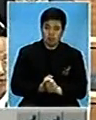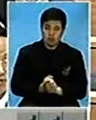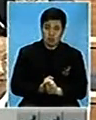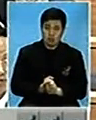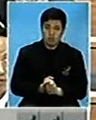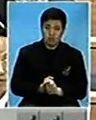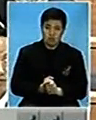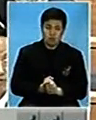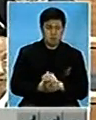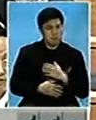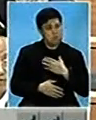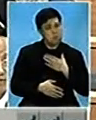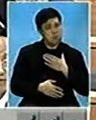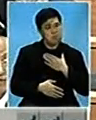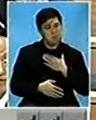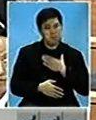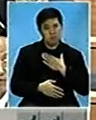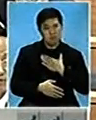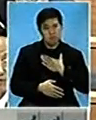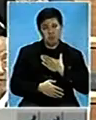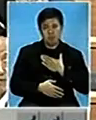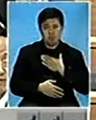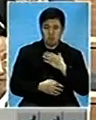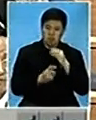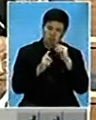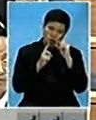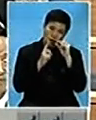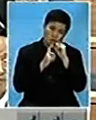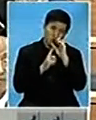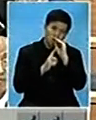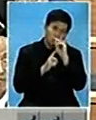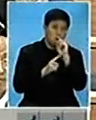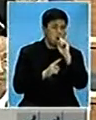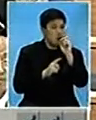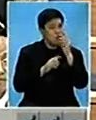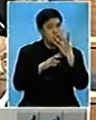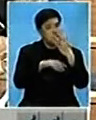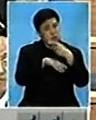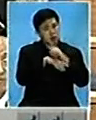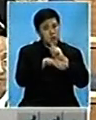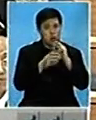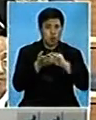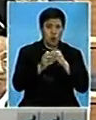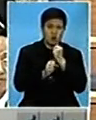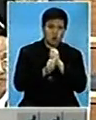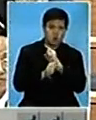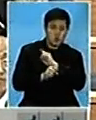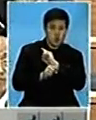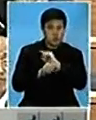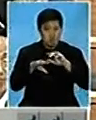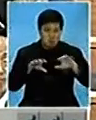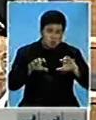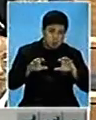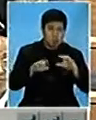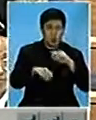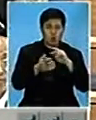เราไม่ควรที่จะใช้ถ้อยคำที่ไปเสียดสีท่านประธานทั้งๆที่ท่านประธานก็ได้ทำหน้าที่โด